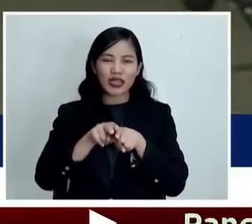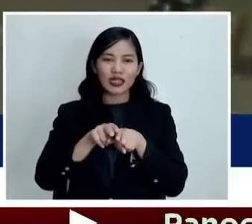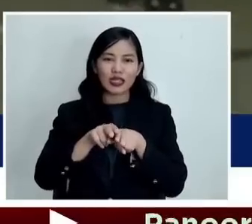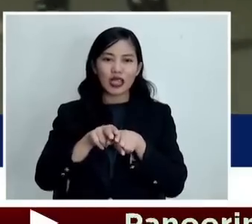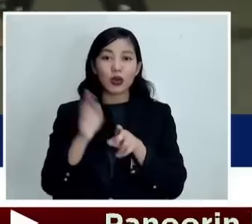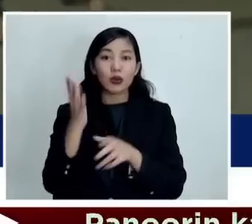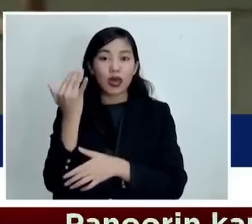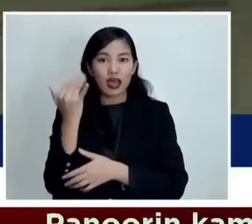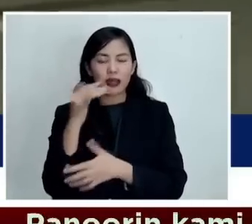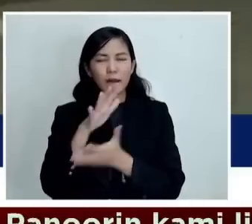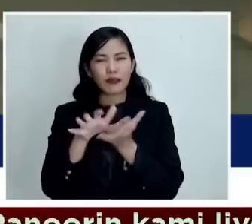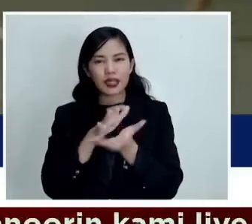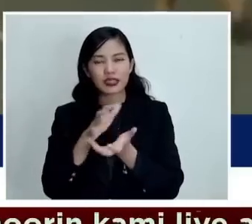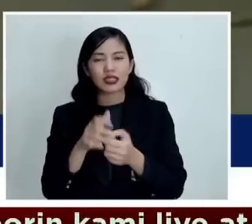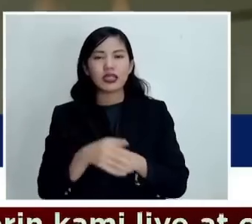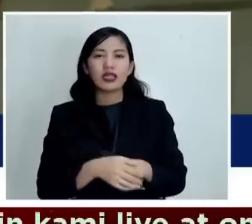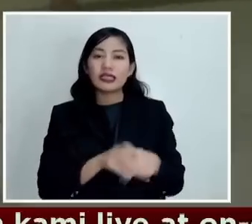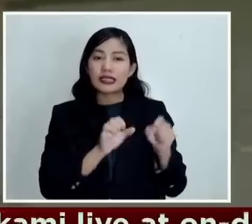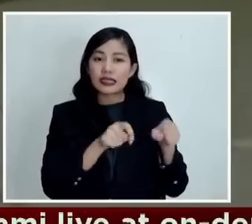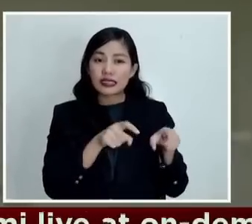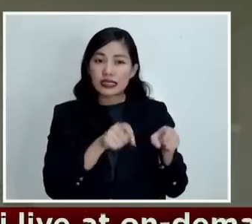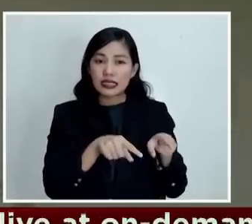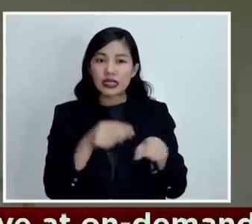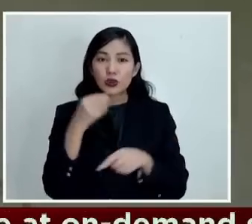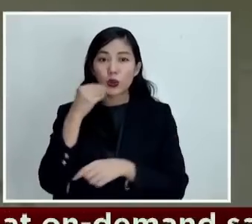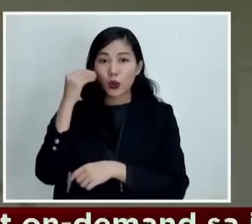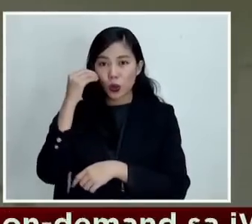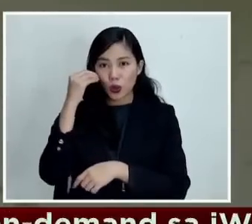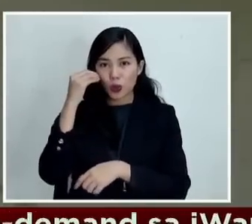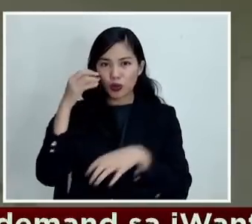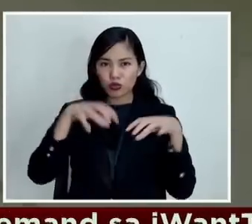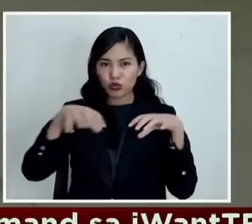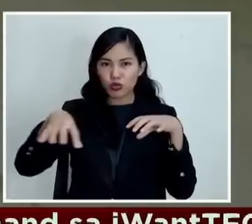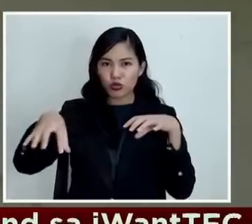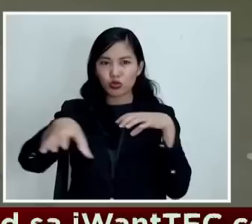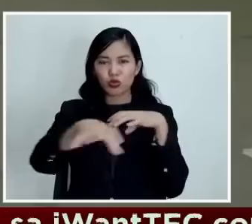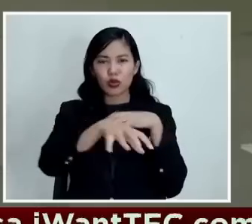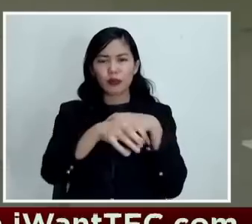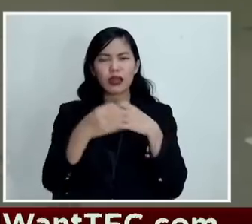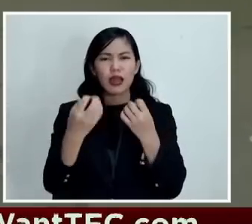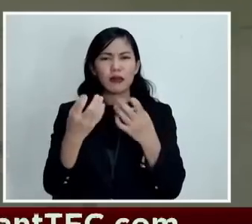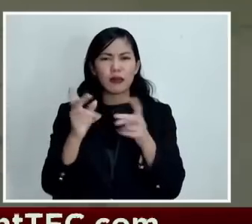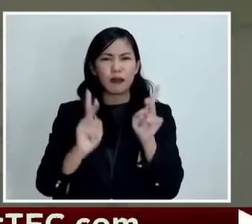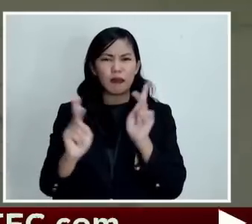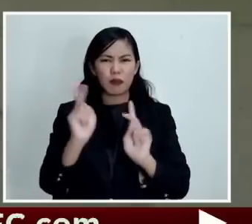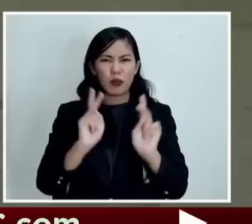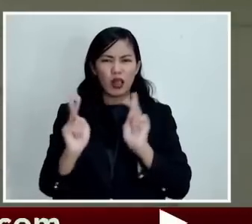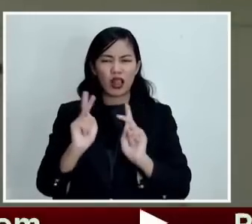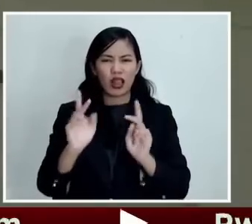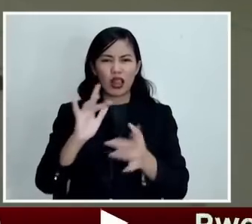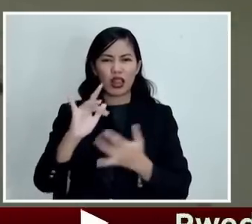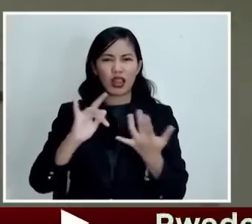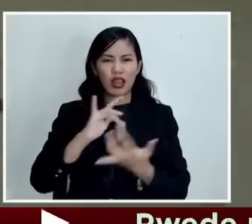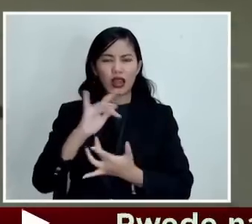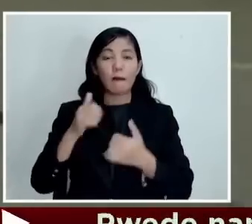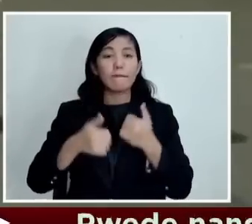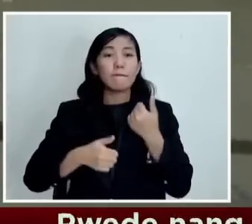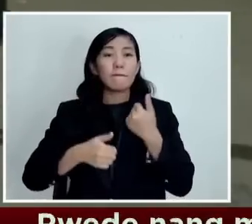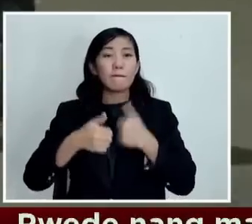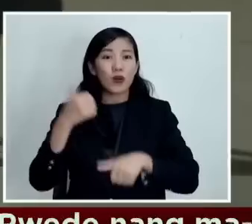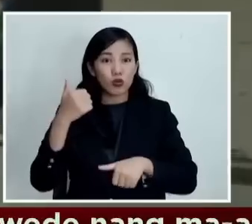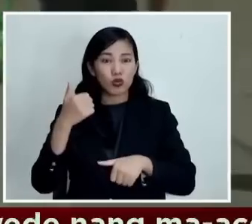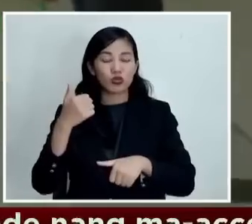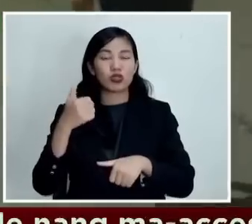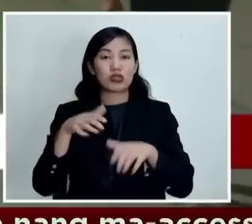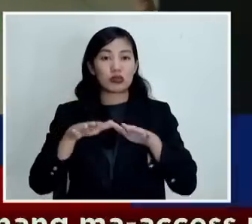mga tindahan at mga bahay. Talagang dito na sa labas nagkukumpulan ng maraming tao. Karamihan sa kanila, lalong-lalo na yung mga bata,